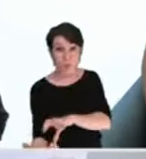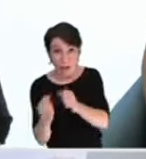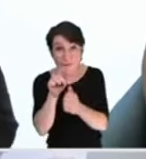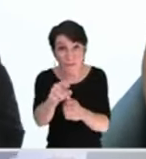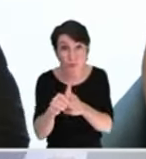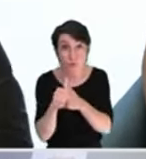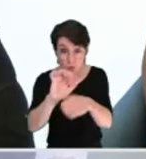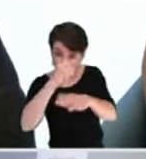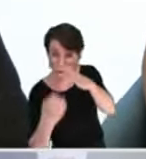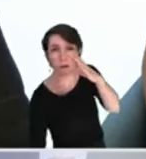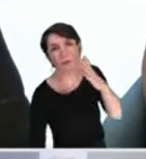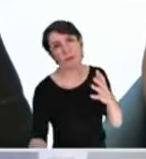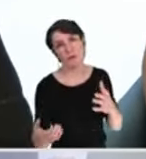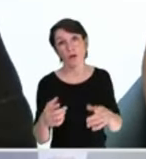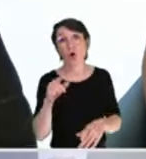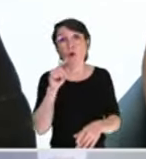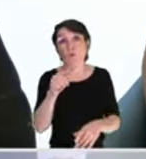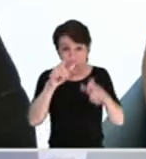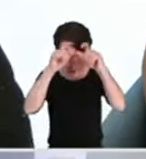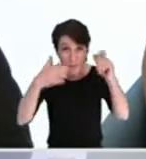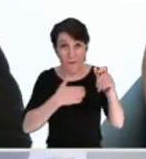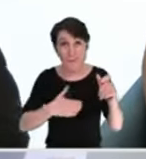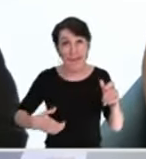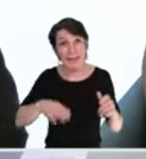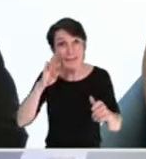maire, prenez en compte la réalité. Ça vous